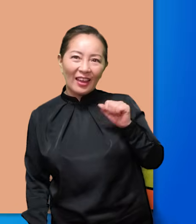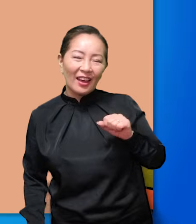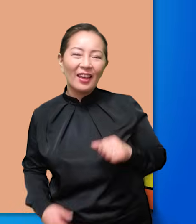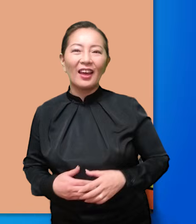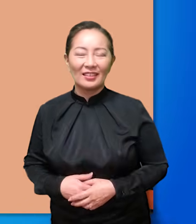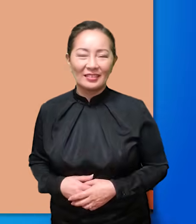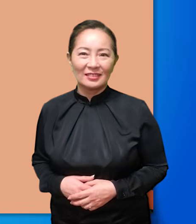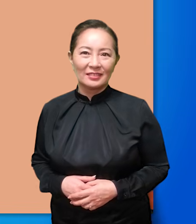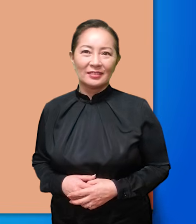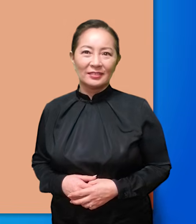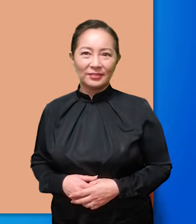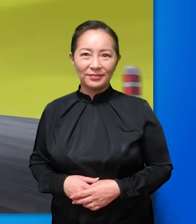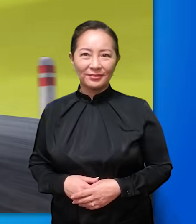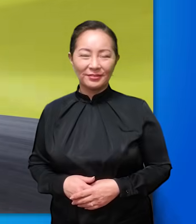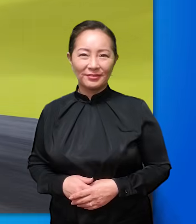Oh yeah.